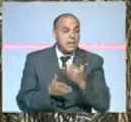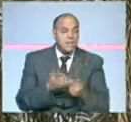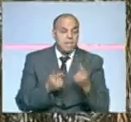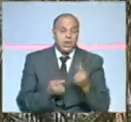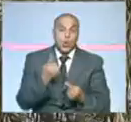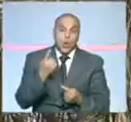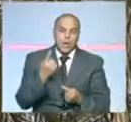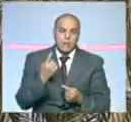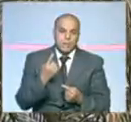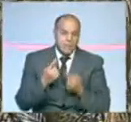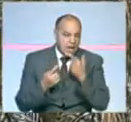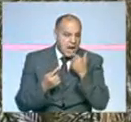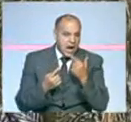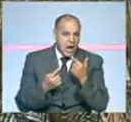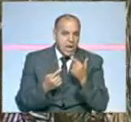الواحد